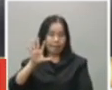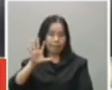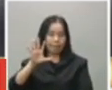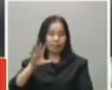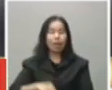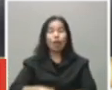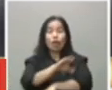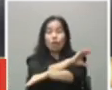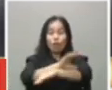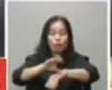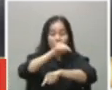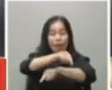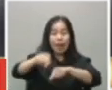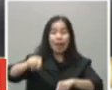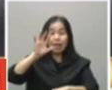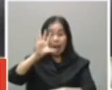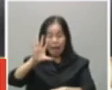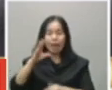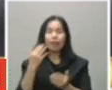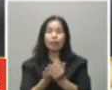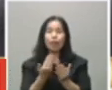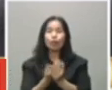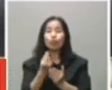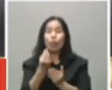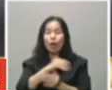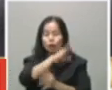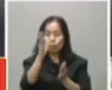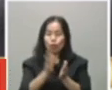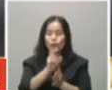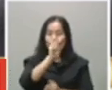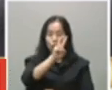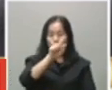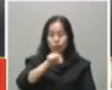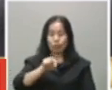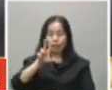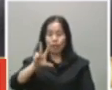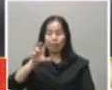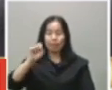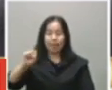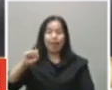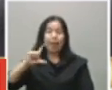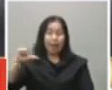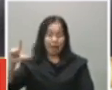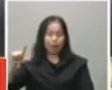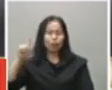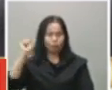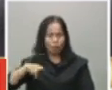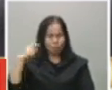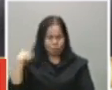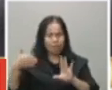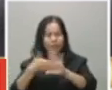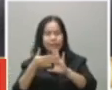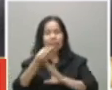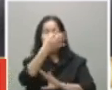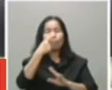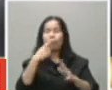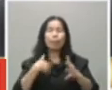5สายเนี่ยนะครับมูลค่า 2.3 แสนล้านบาทจริงๆผมควรจะมีชาร์ตขึ้นนะครับไม่เป็นไรครับ